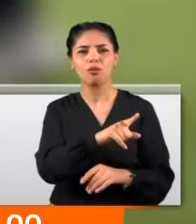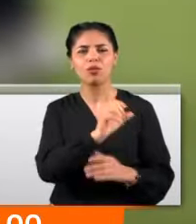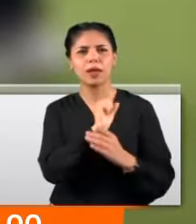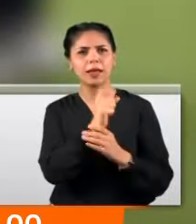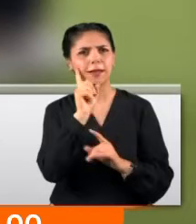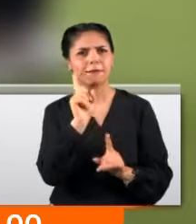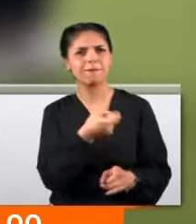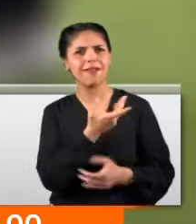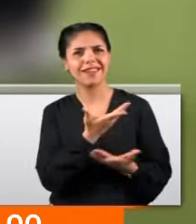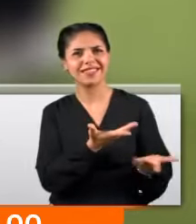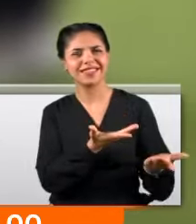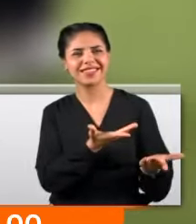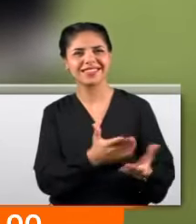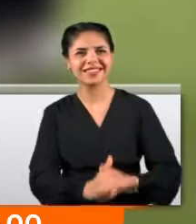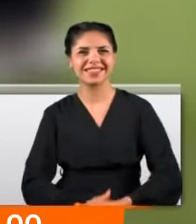keşfetti.